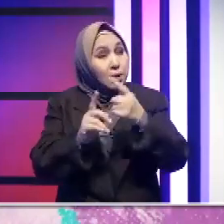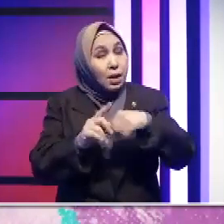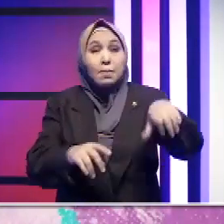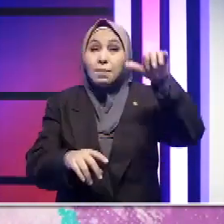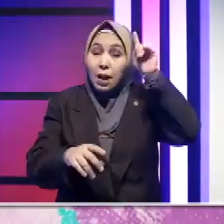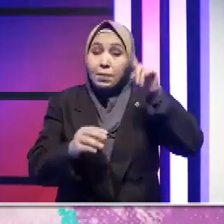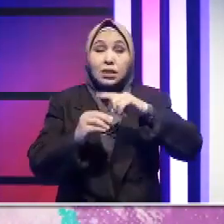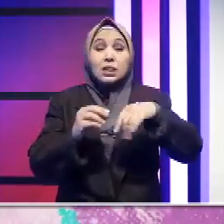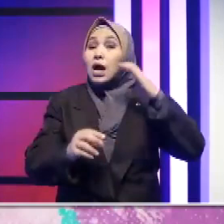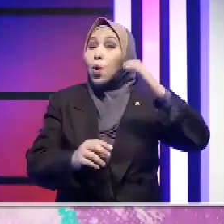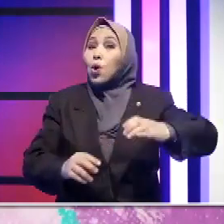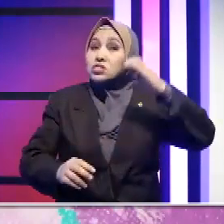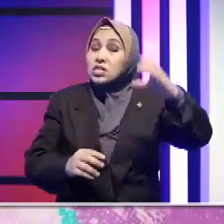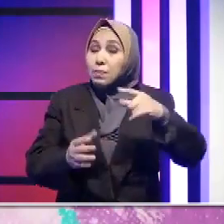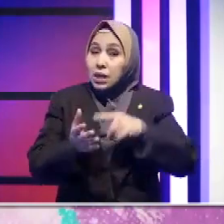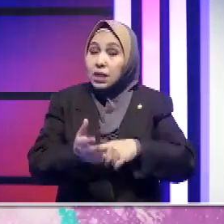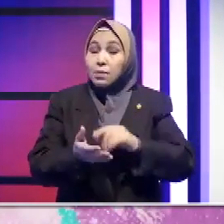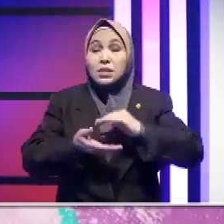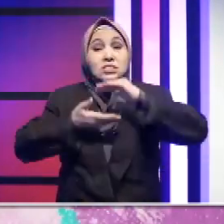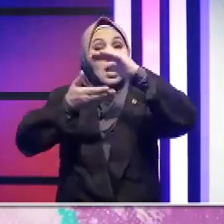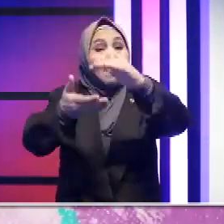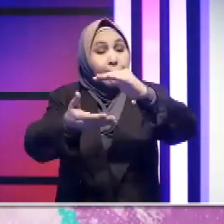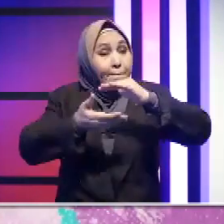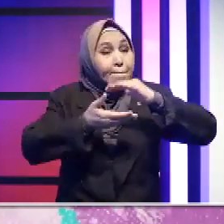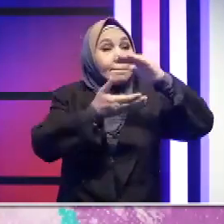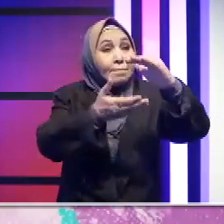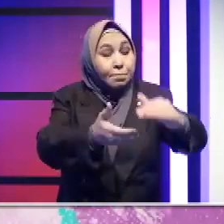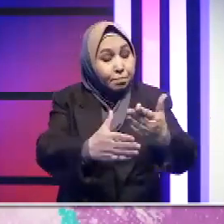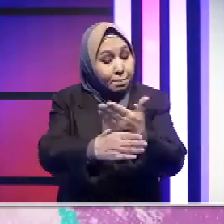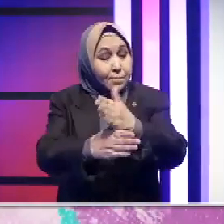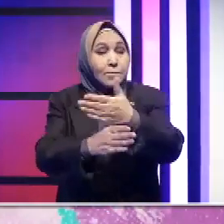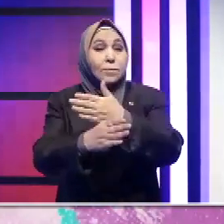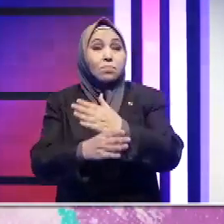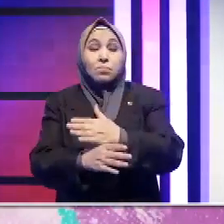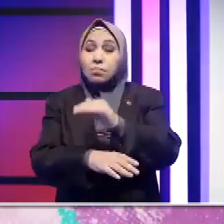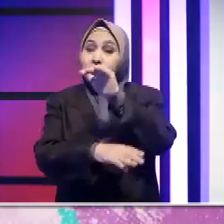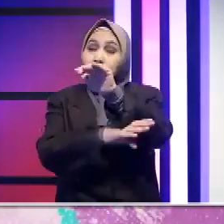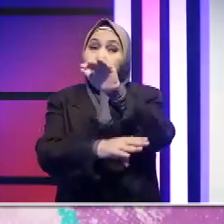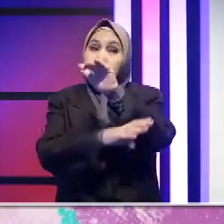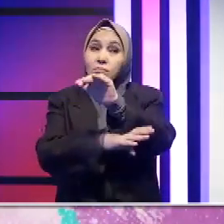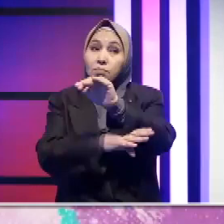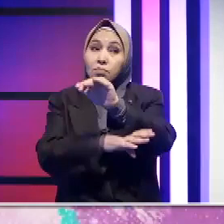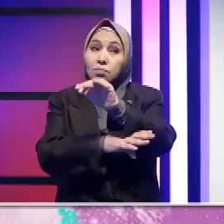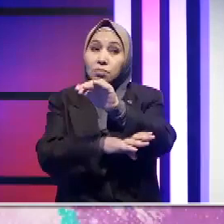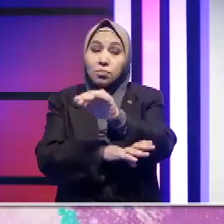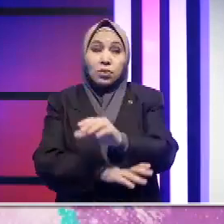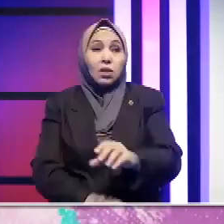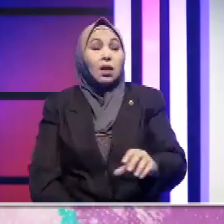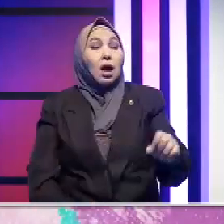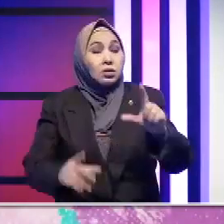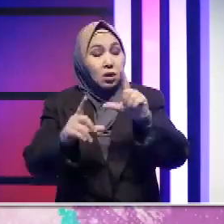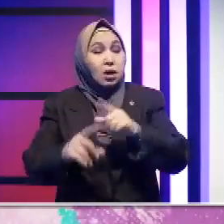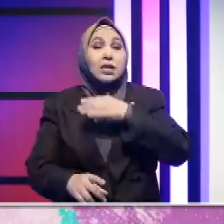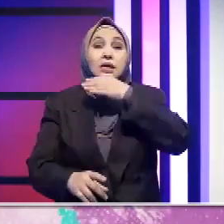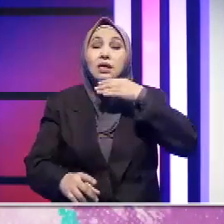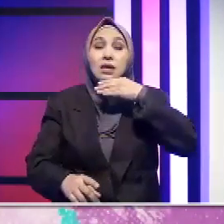memahami tentang konsep ini jika Ji menyampaikan perkongsian dakwah dimaklumkan di Olive yang muslim Tokyo